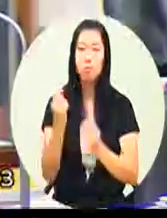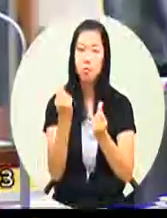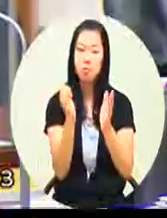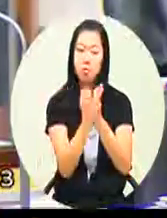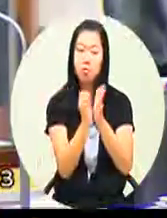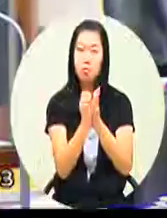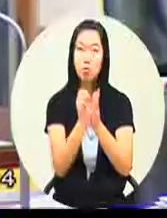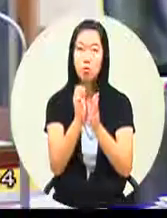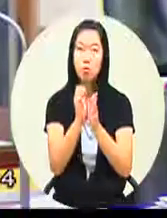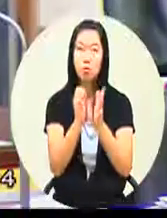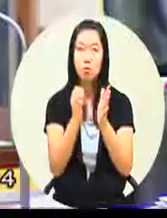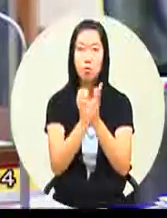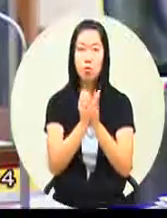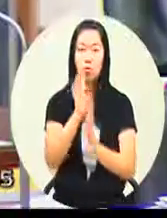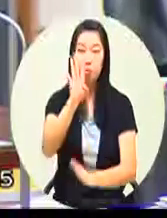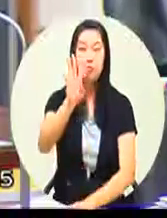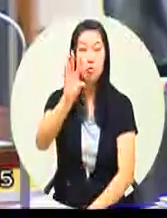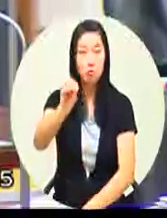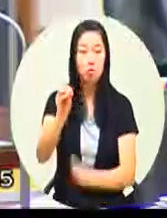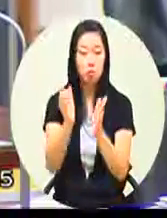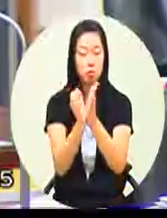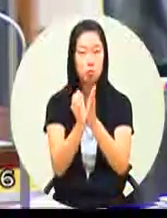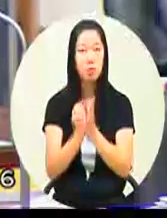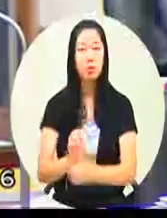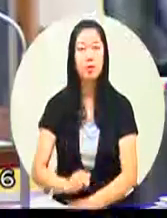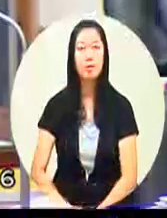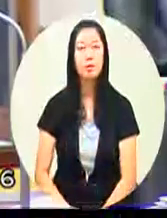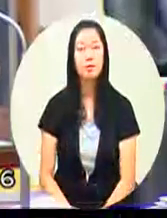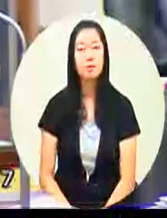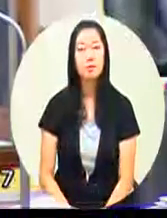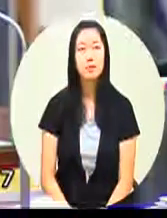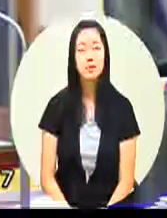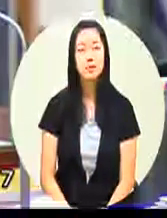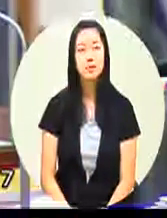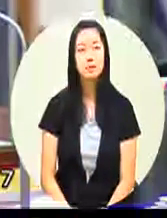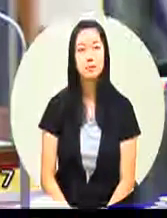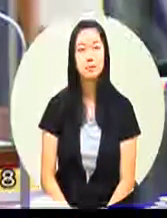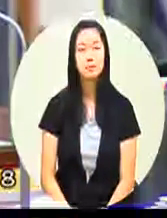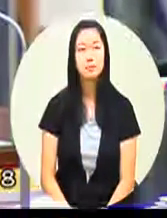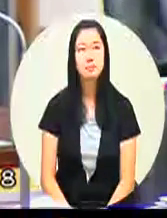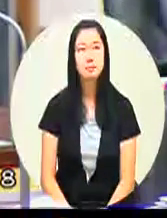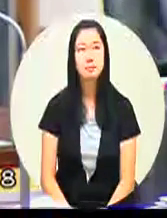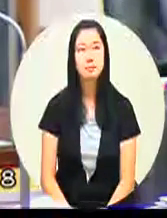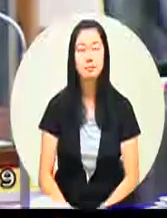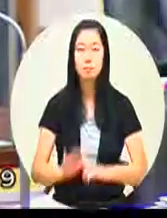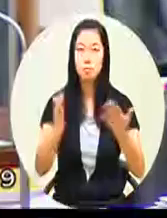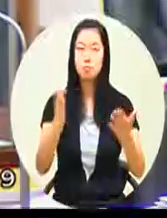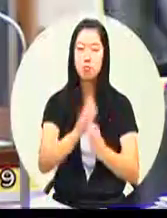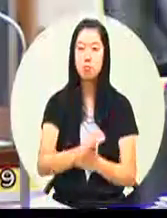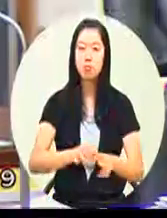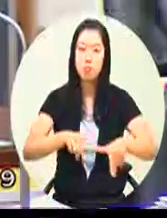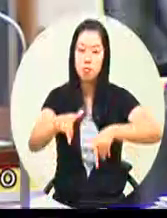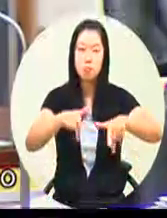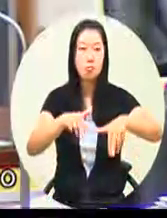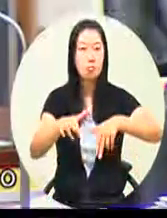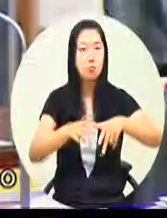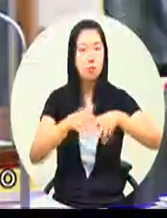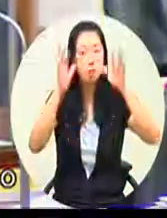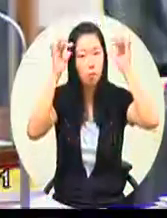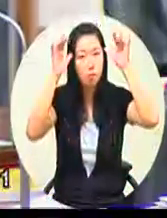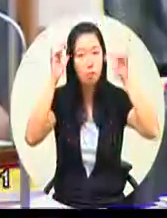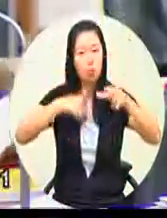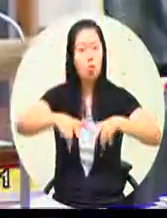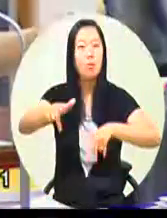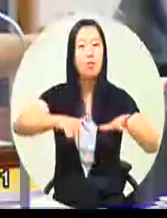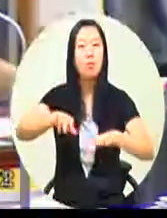要四万嘛齁，44万对不对齁，大概是4万只流浪犬在外面，